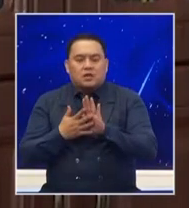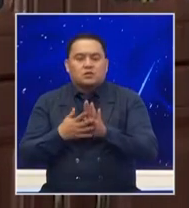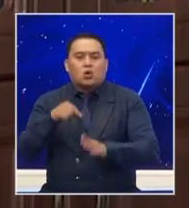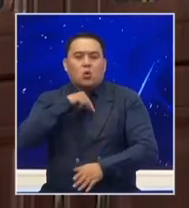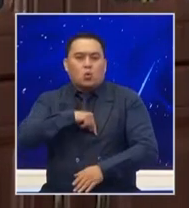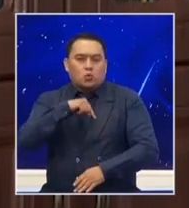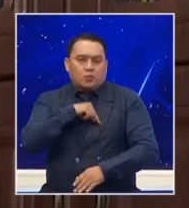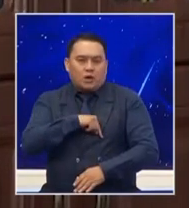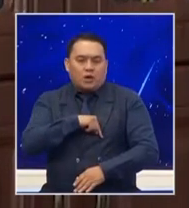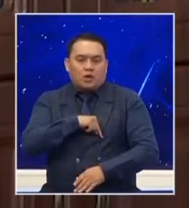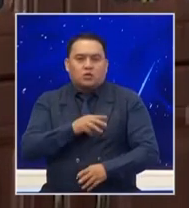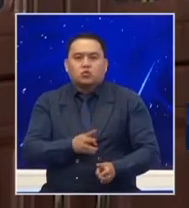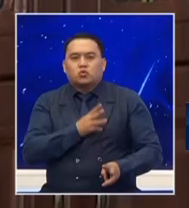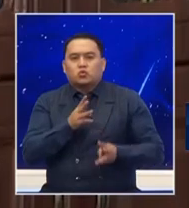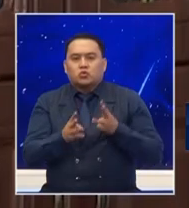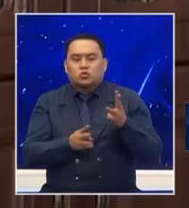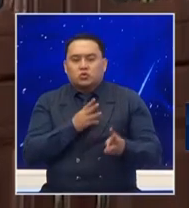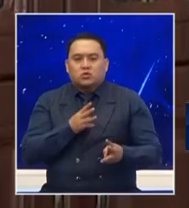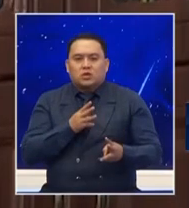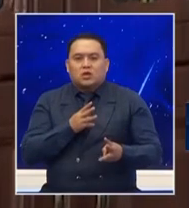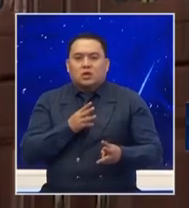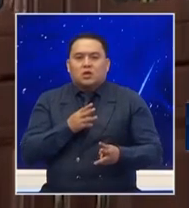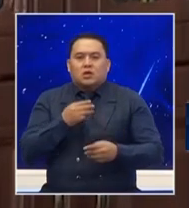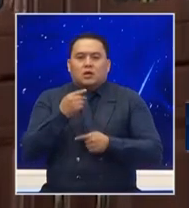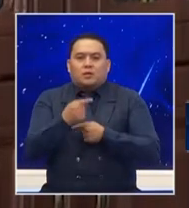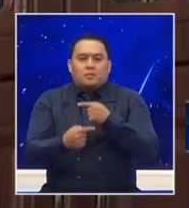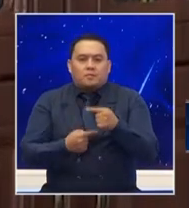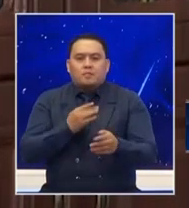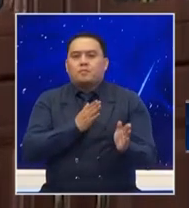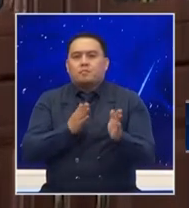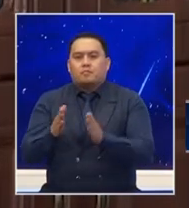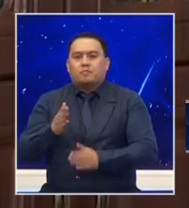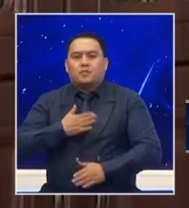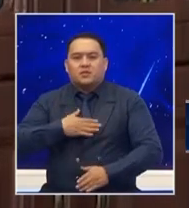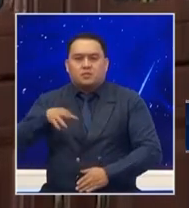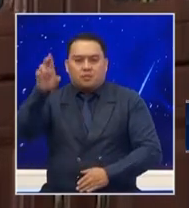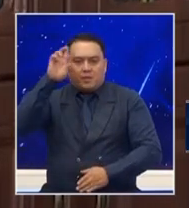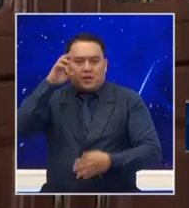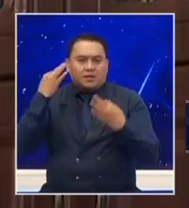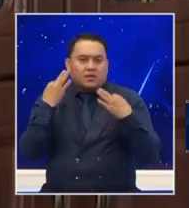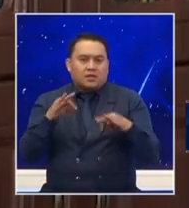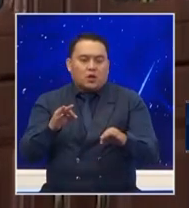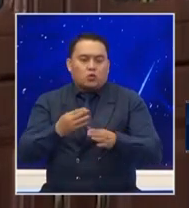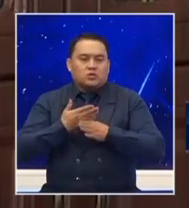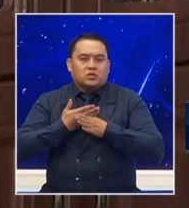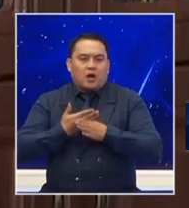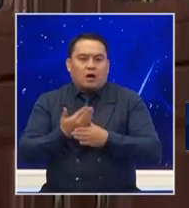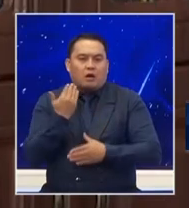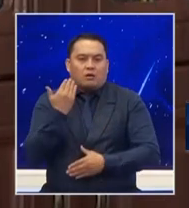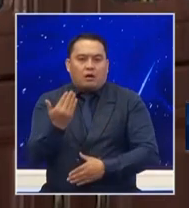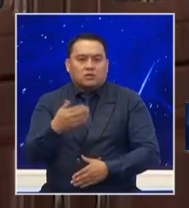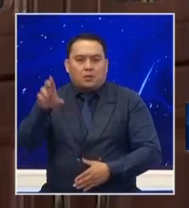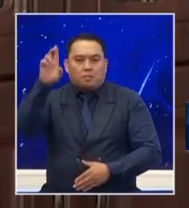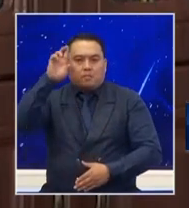бүкіл біздің өміріміздің жақсылығы, салтанаты біздің мемлекеттік тәуелсіздігіміздің арқасында,